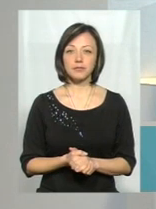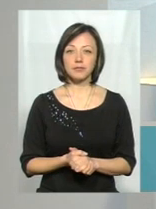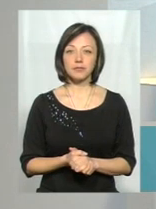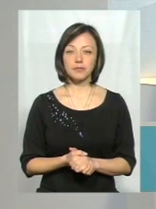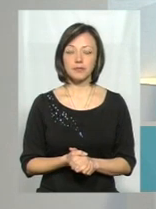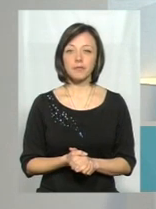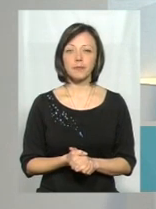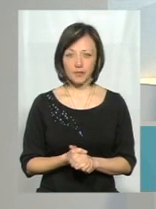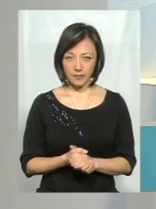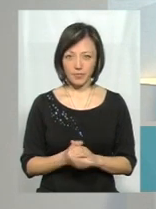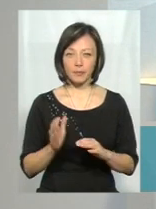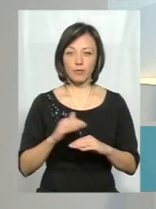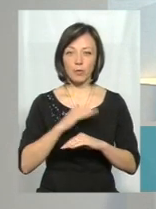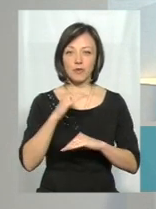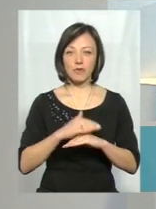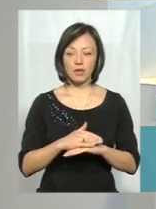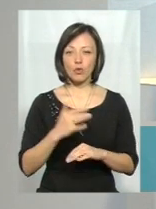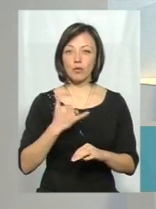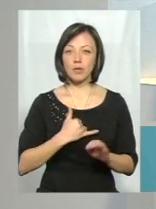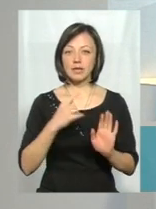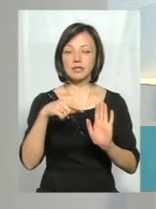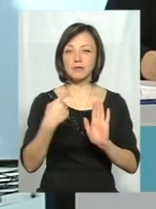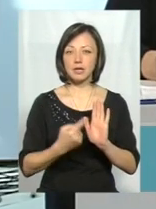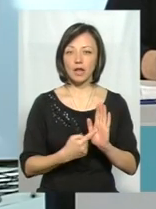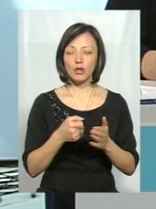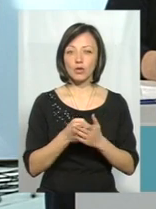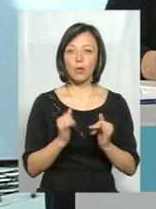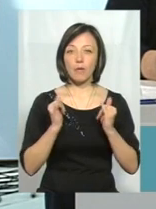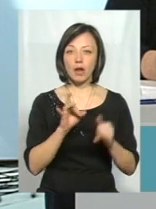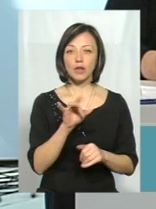Доброго вечора. Добрий вечір, слухаємо. Це запитання до пана Рудика.